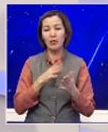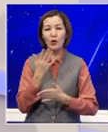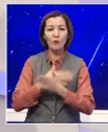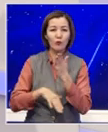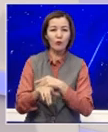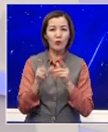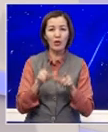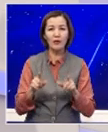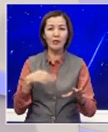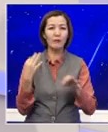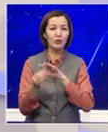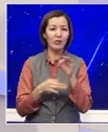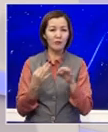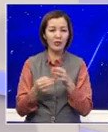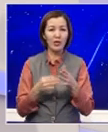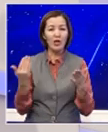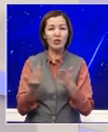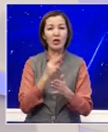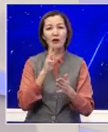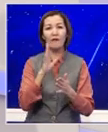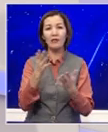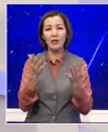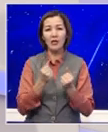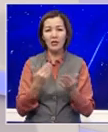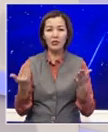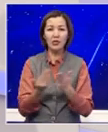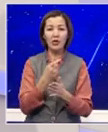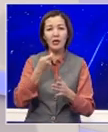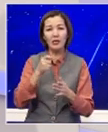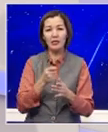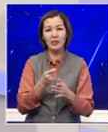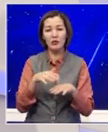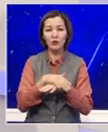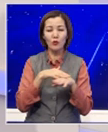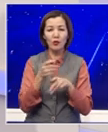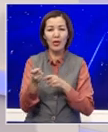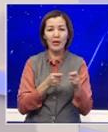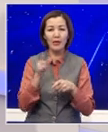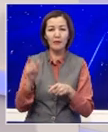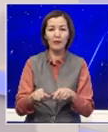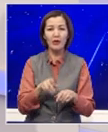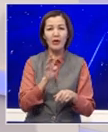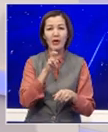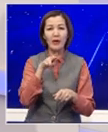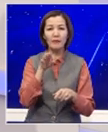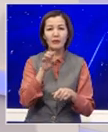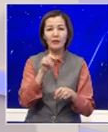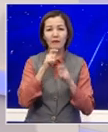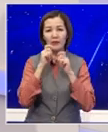Мүмкіндігі шектеулі жандар мен жетімдер. Жаңа пәтердің жалтыраған жаңа кілттерін тұрғындарға аудан әкімі Алмас Абдинов